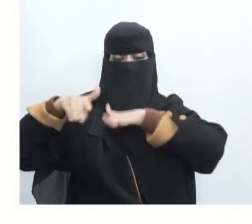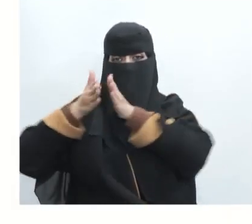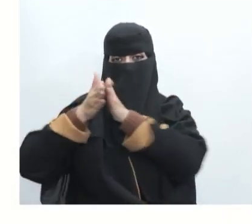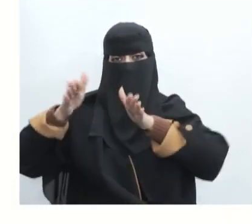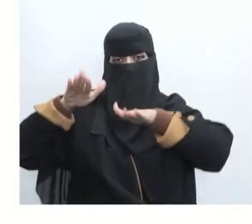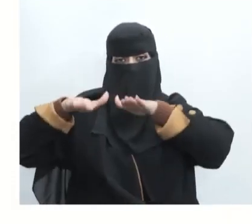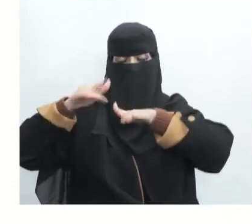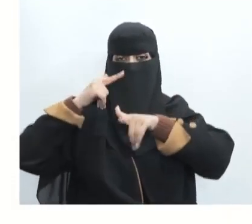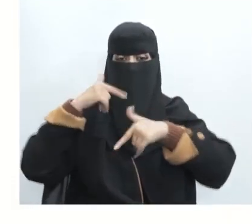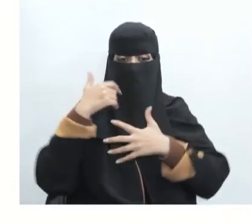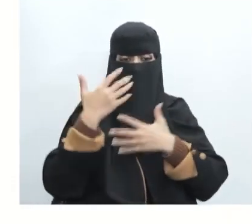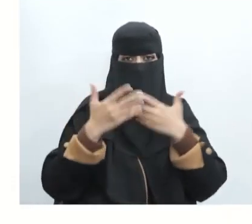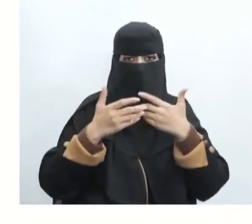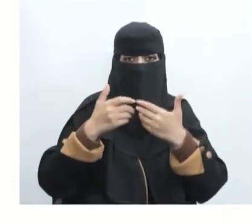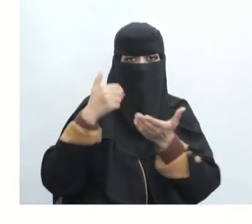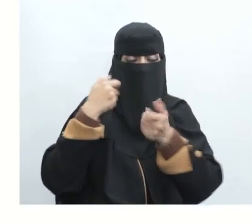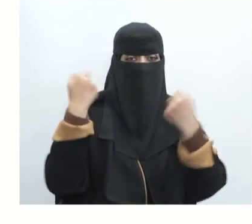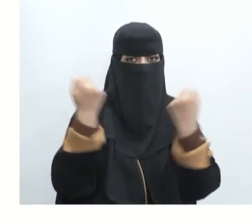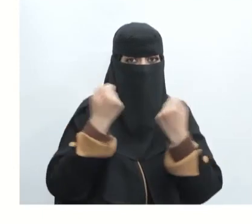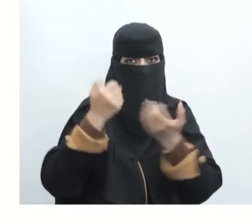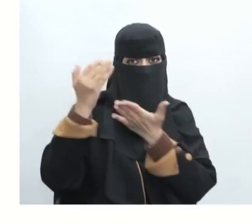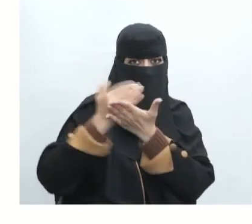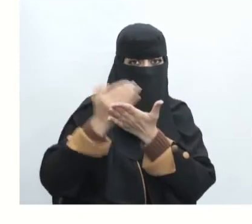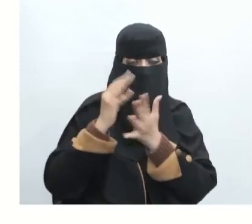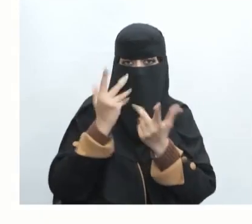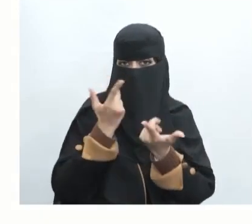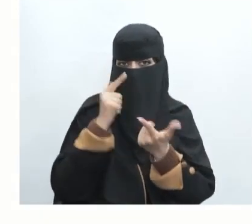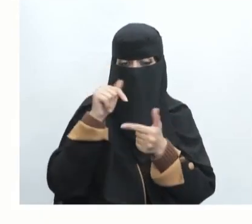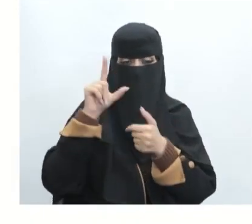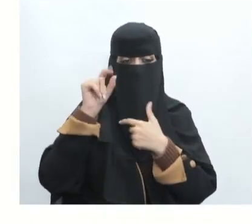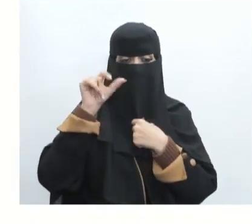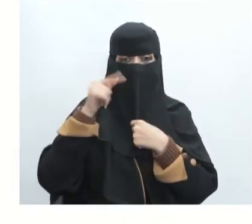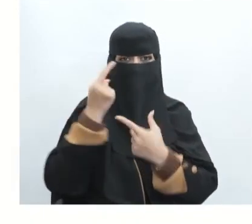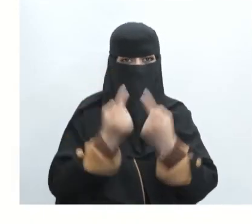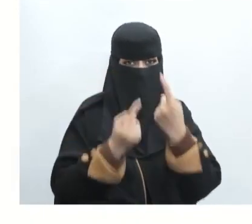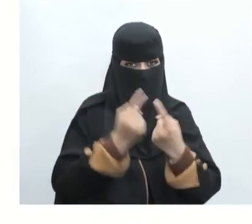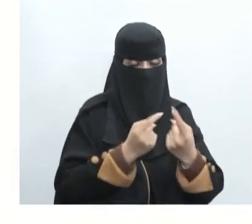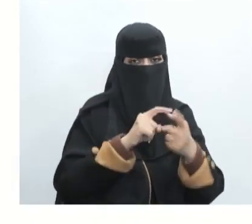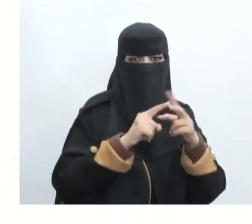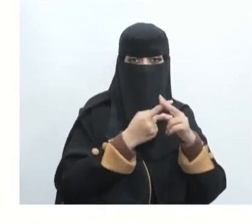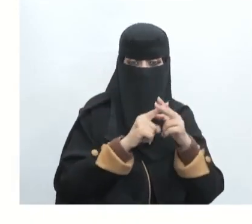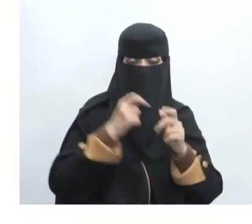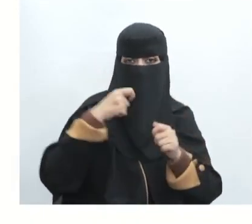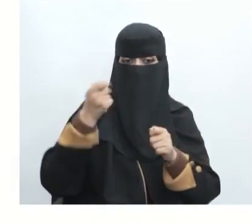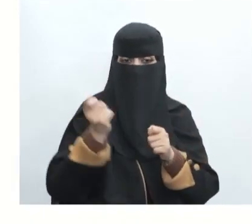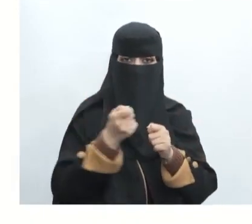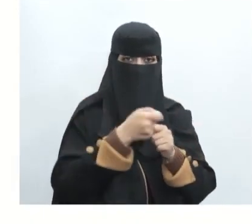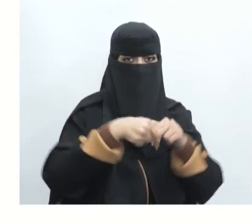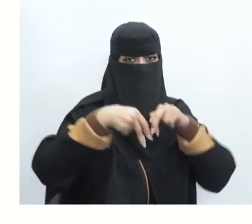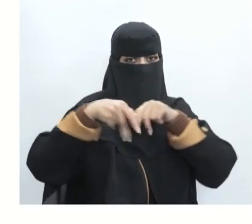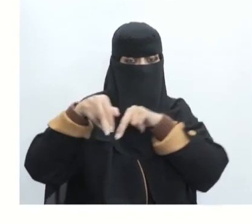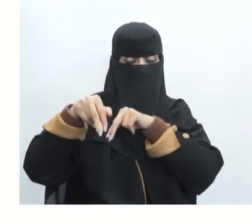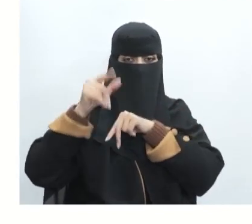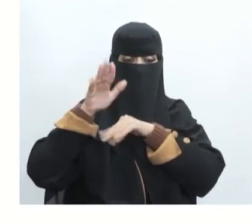المتوسط نشاطها الاقتصادي احسنتم زراعه وصناعه ورعي ايضا